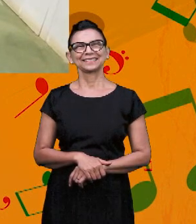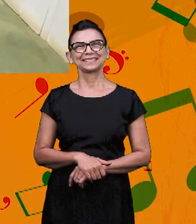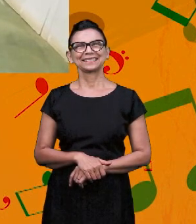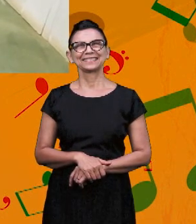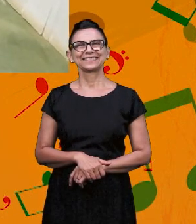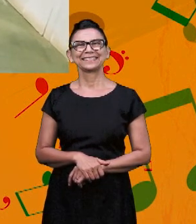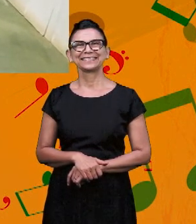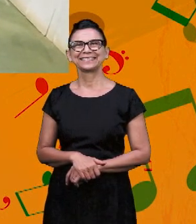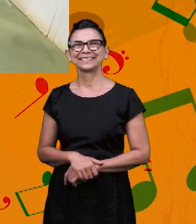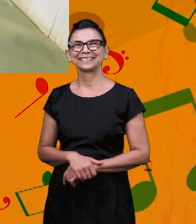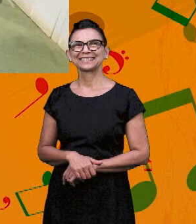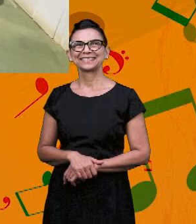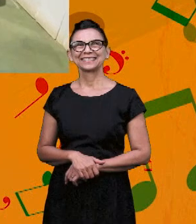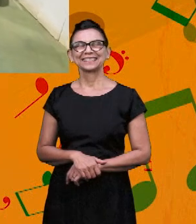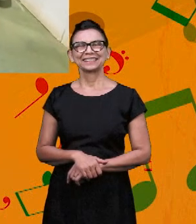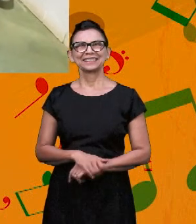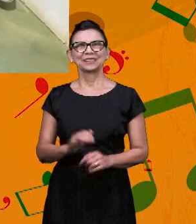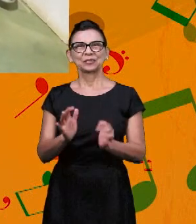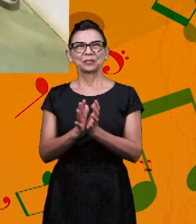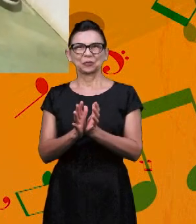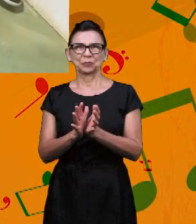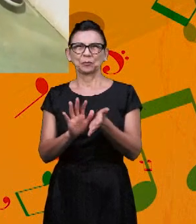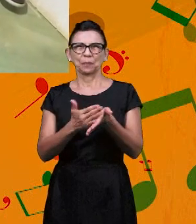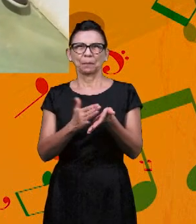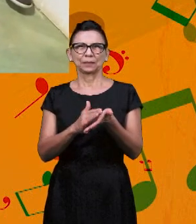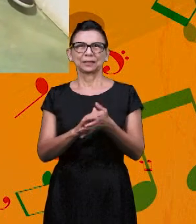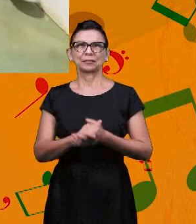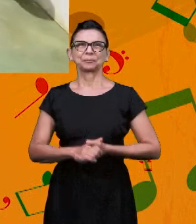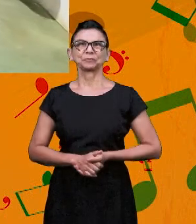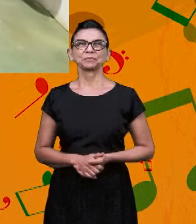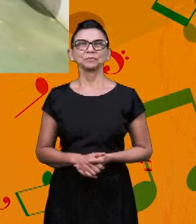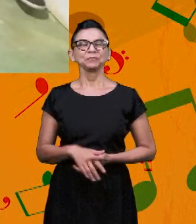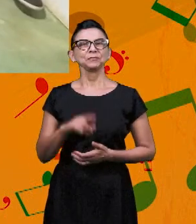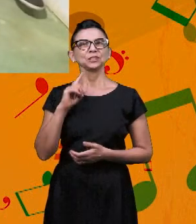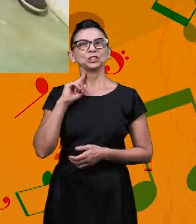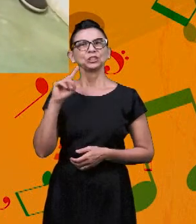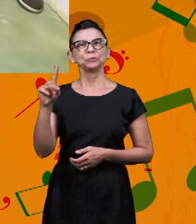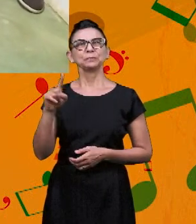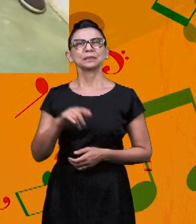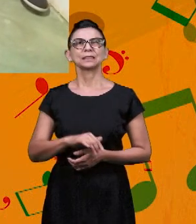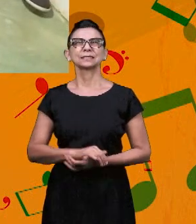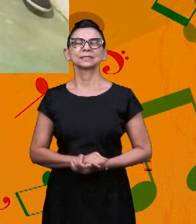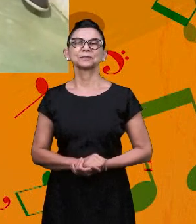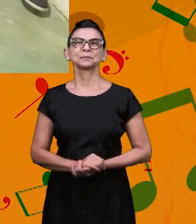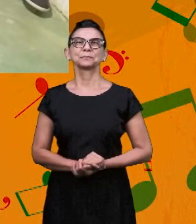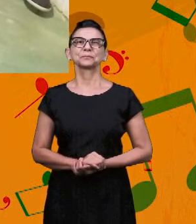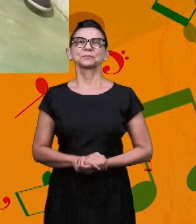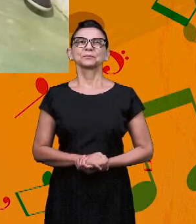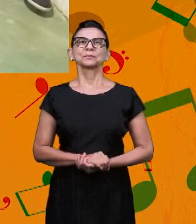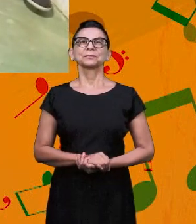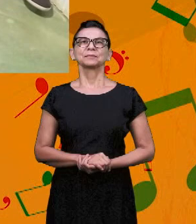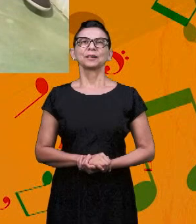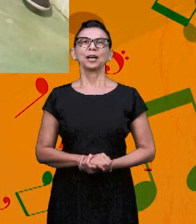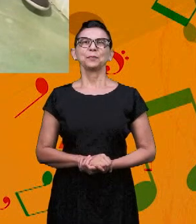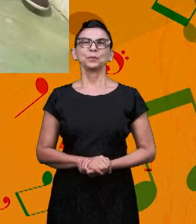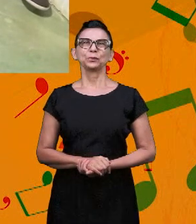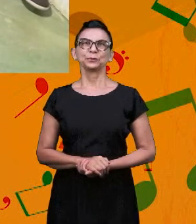Ça, c'est là une petite bande de Vargem Alta, Alto Jequitibá, Minas Gerais.